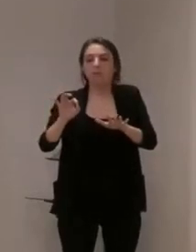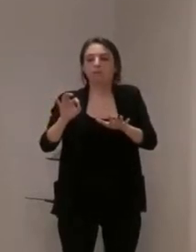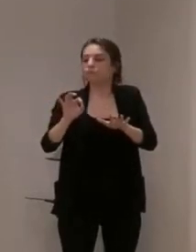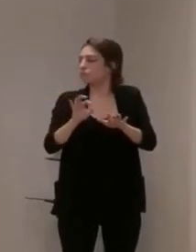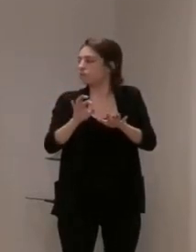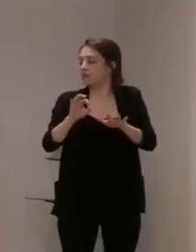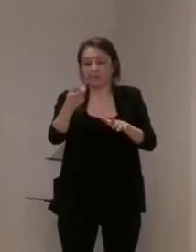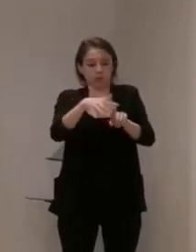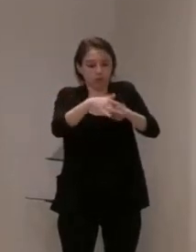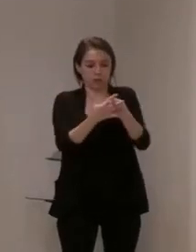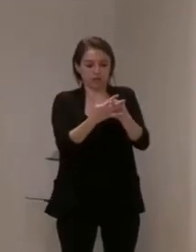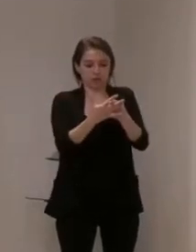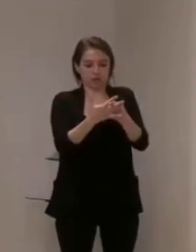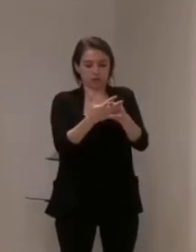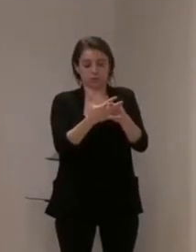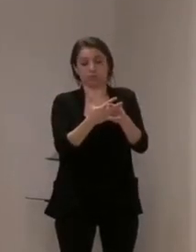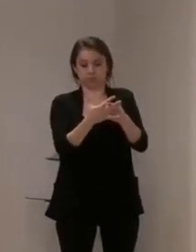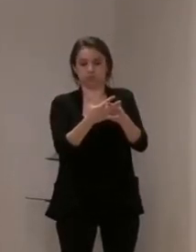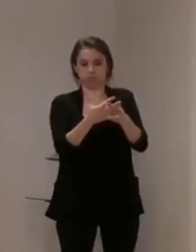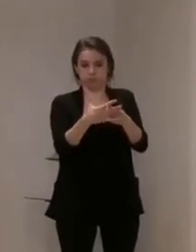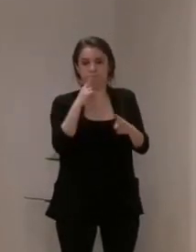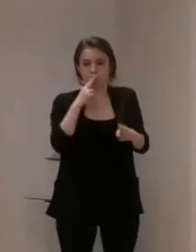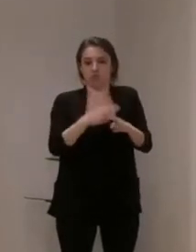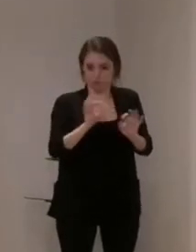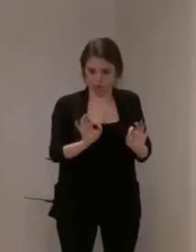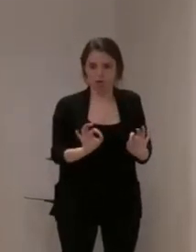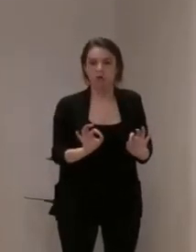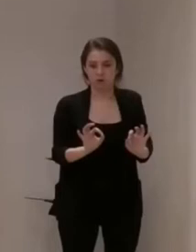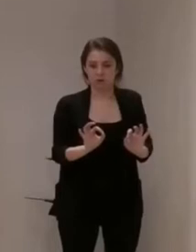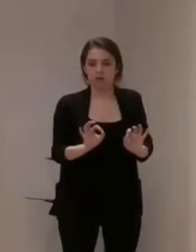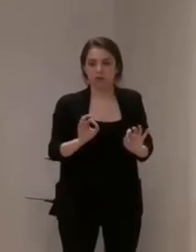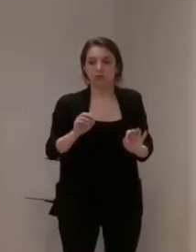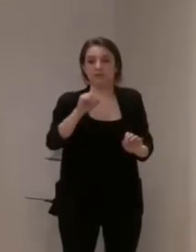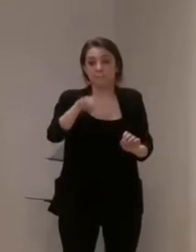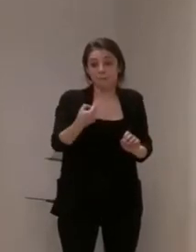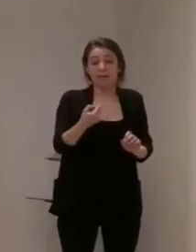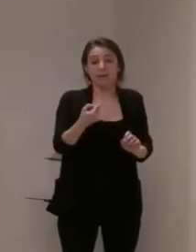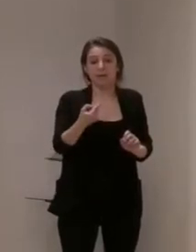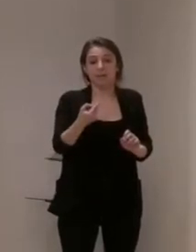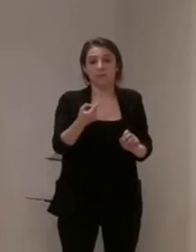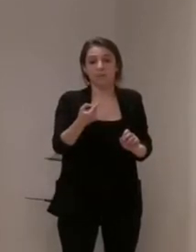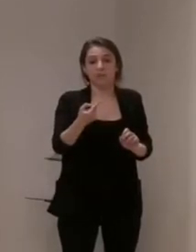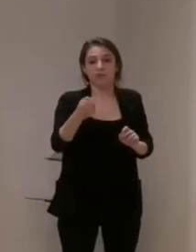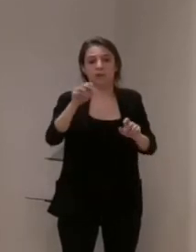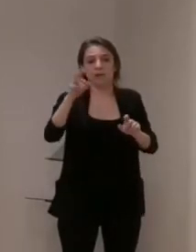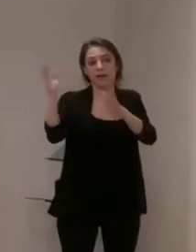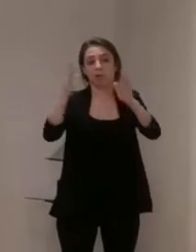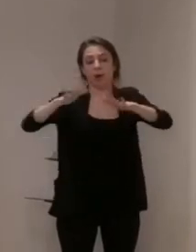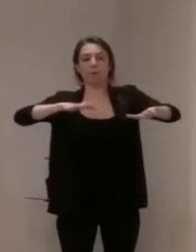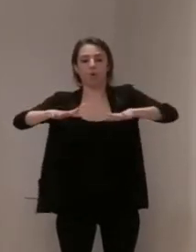situar la qüestió. Per tant, i no només això, sinó que amb les